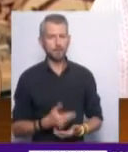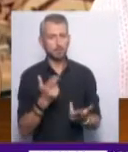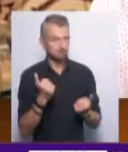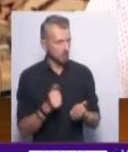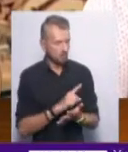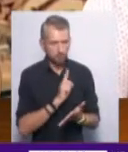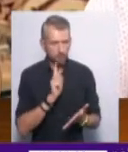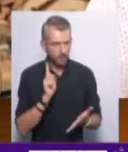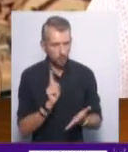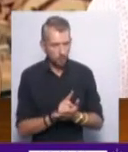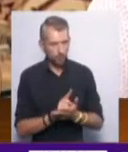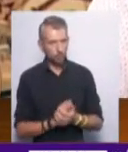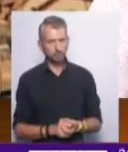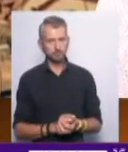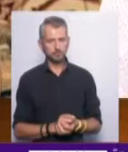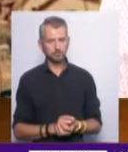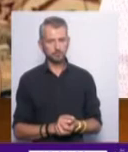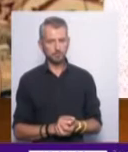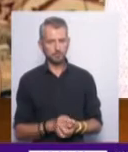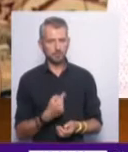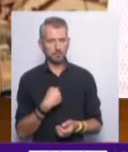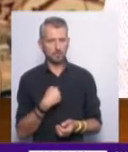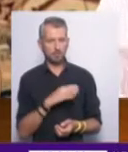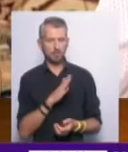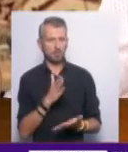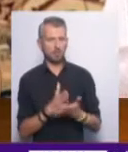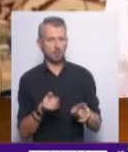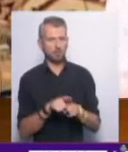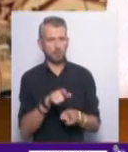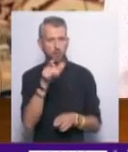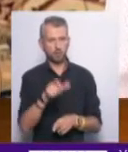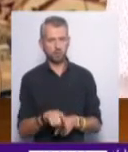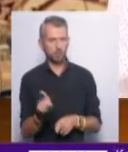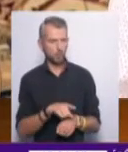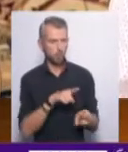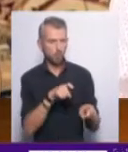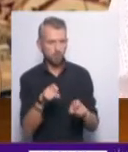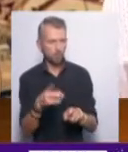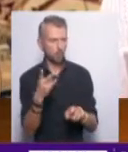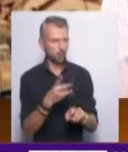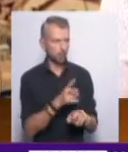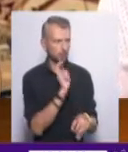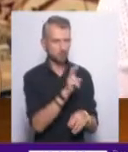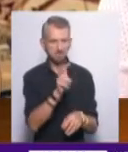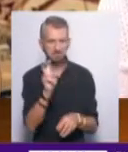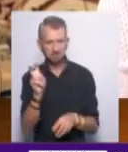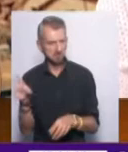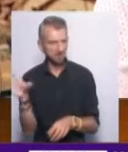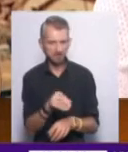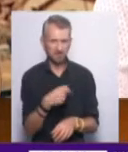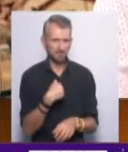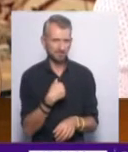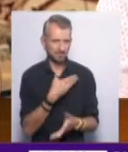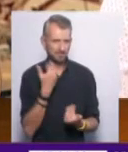обов'язково. Ну, я не є така людина, що бігає, треба засвітитися скрізь. Я цим не